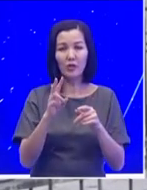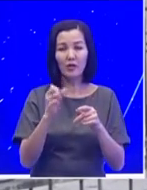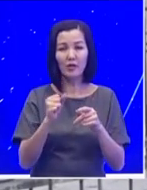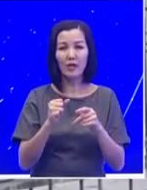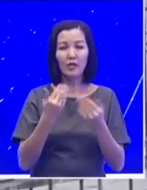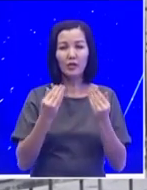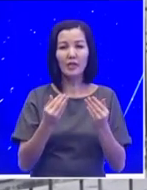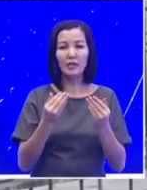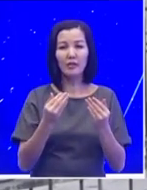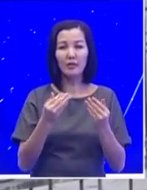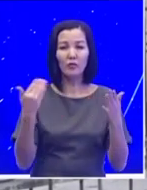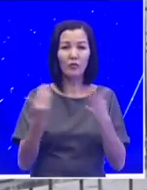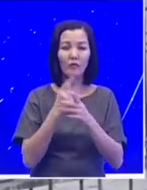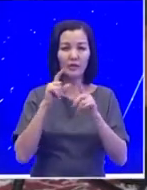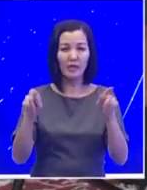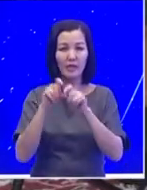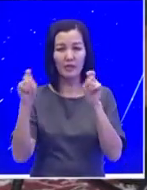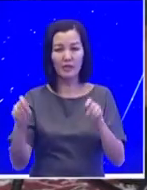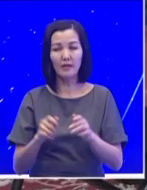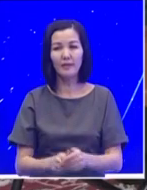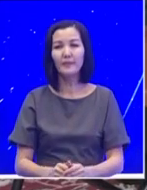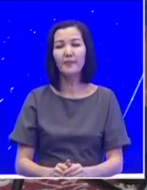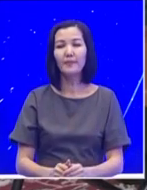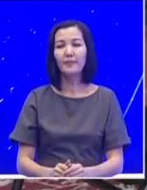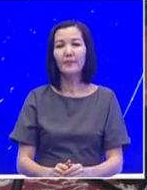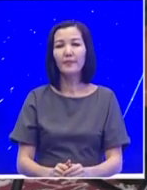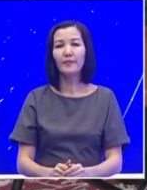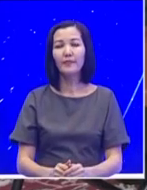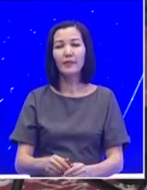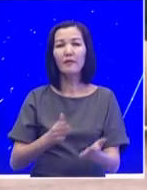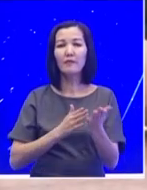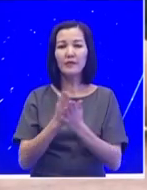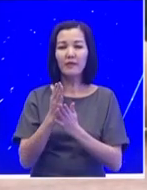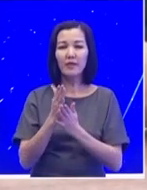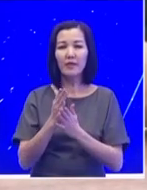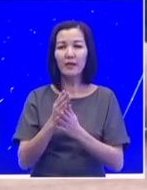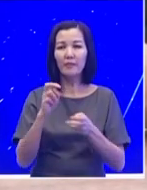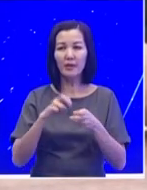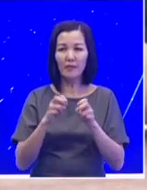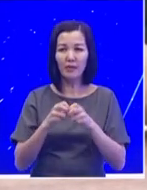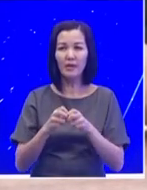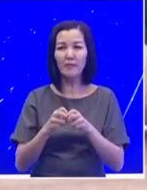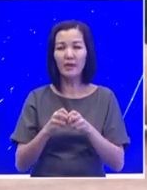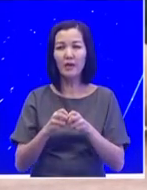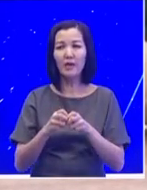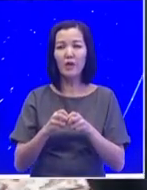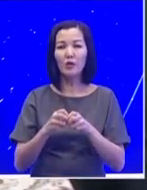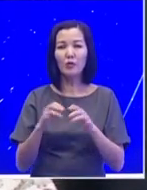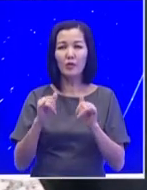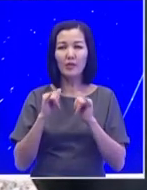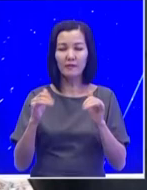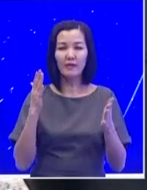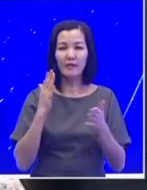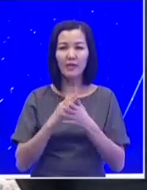работников ЦОНа мы построили новое. Наряду с успехами в одной сфере имеются упущения в других. Однако власти района о